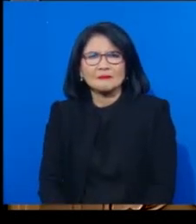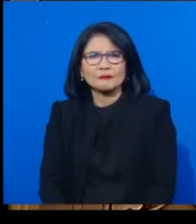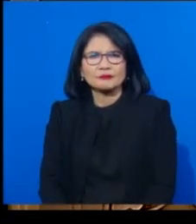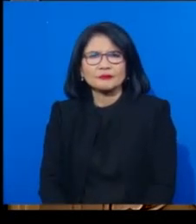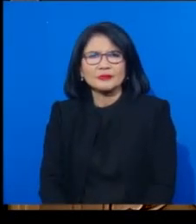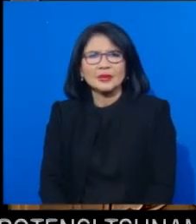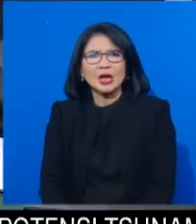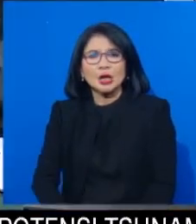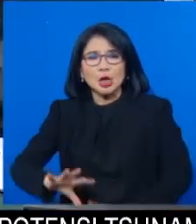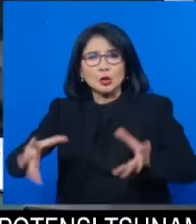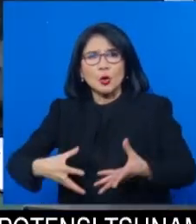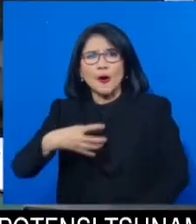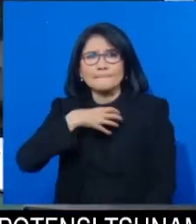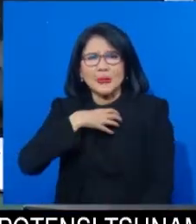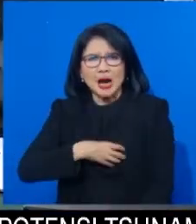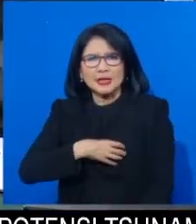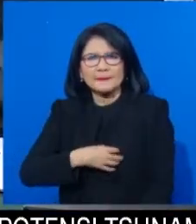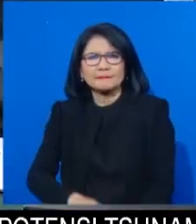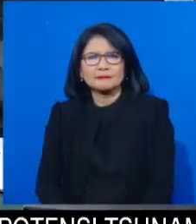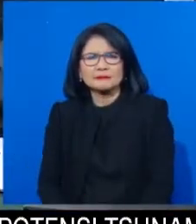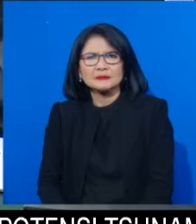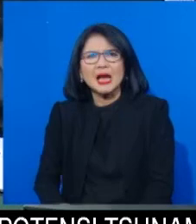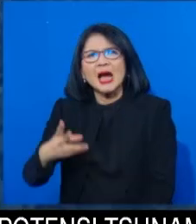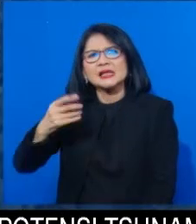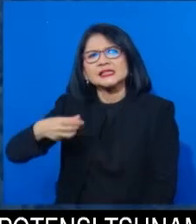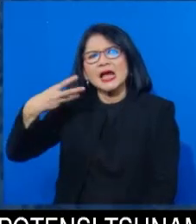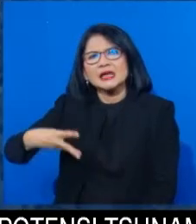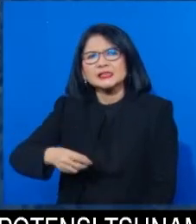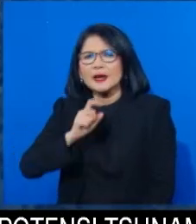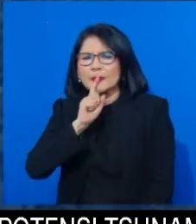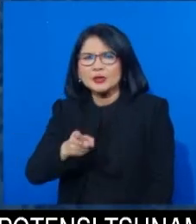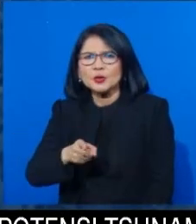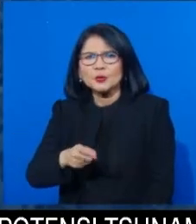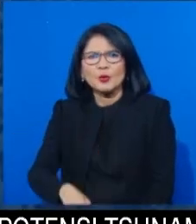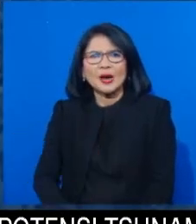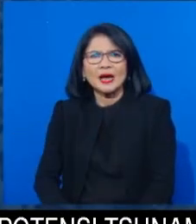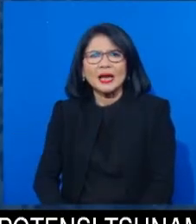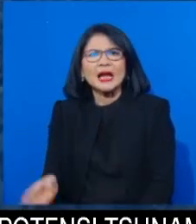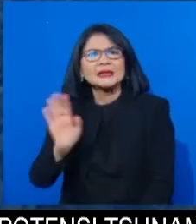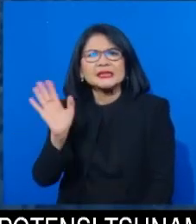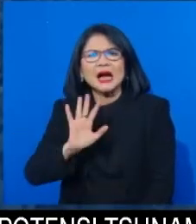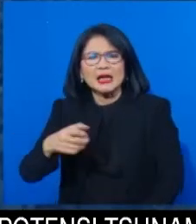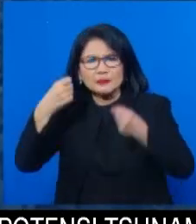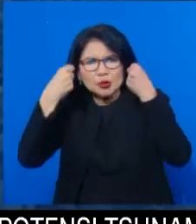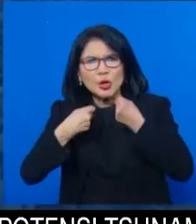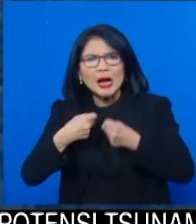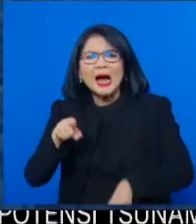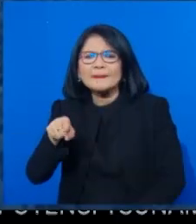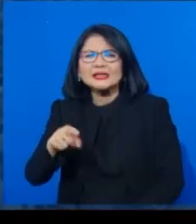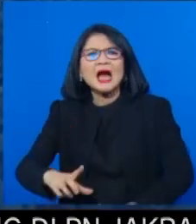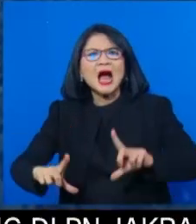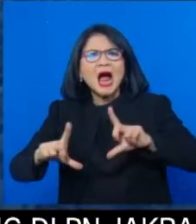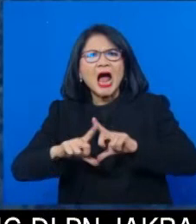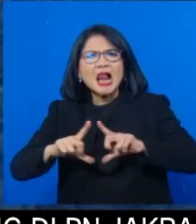Kepada majelis hakim, tim penasihat hukum terdakwa Richard Eliezer meyakini jika kliennya itu tidak bisa dipidana karena hanya sebagai alat